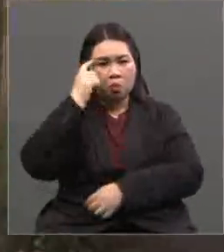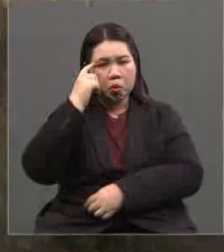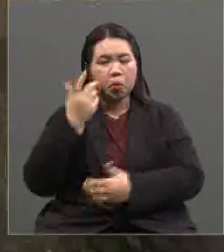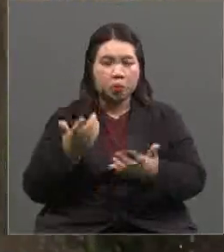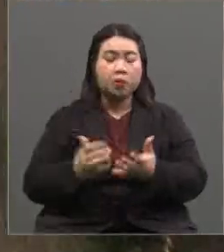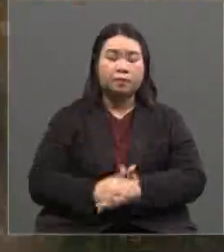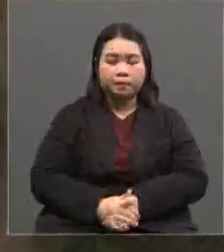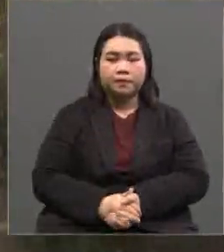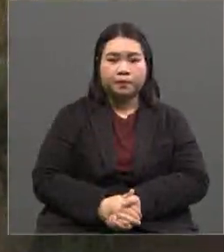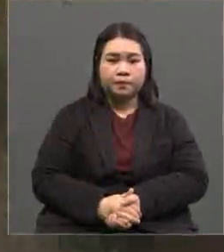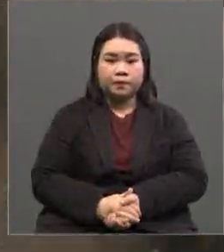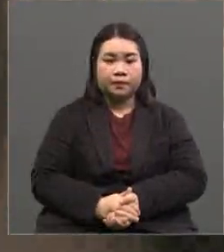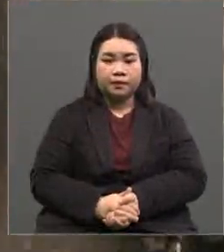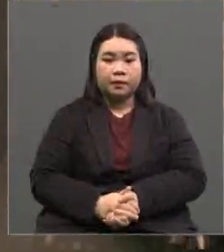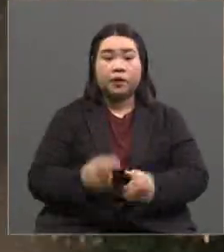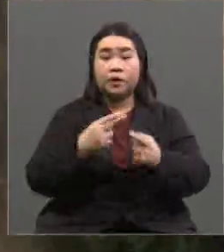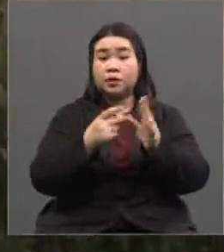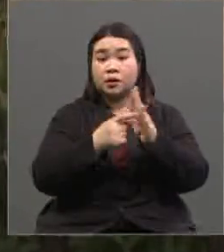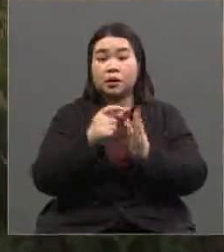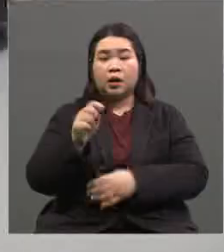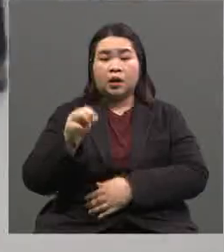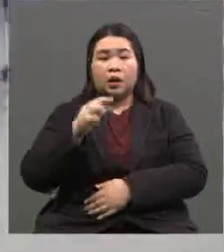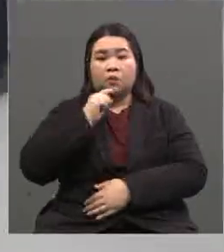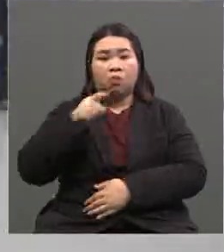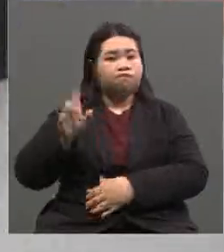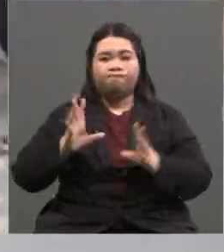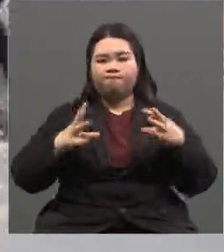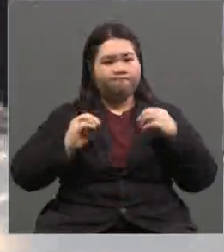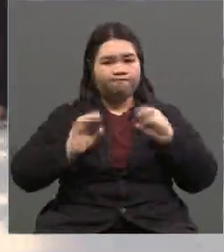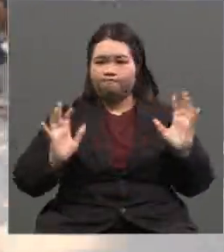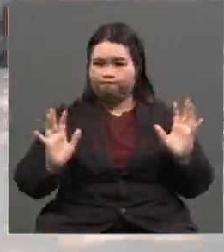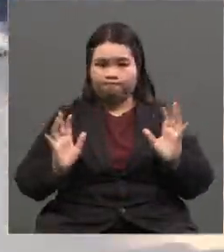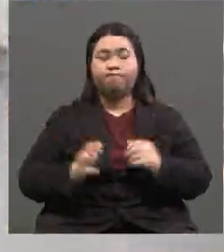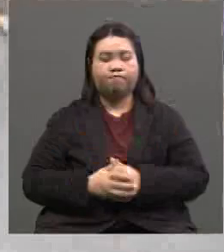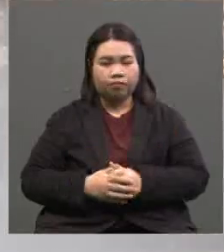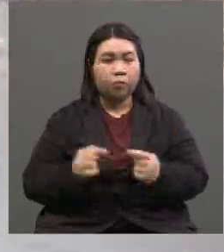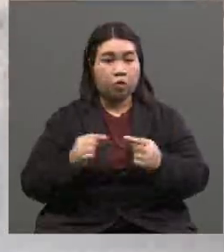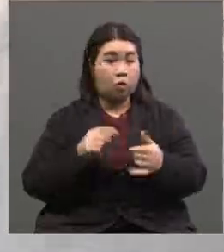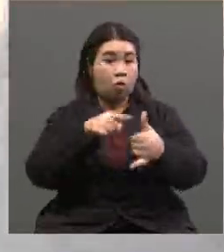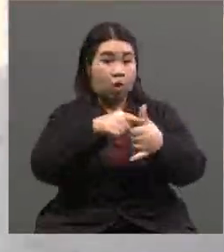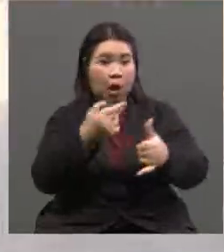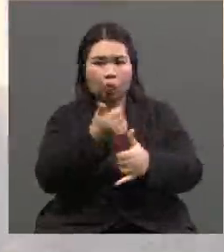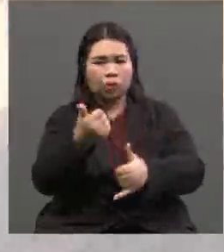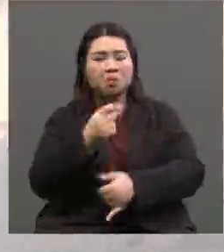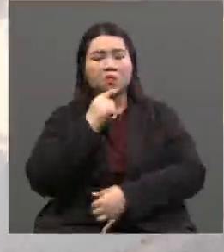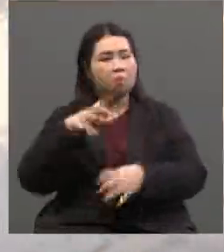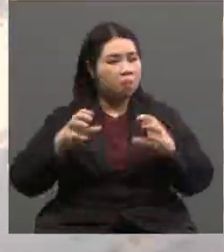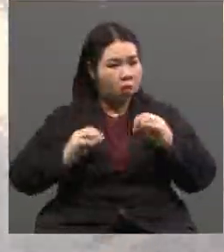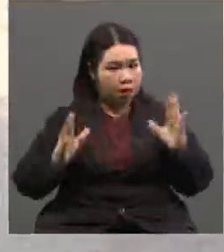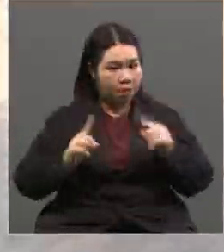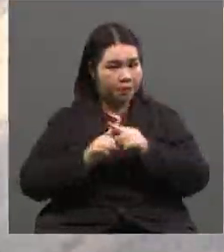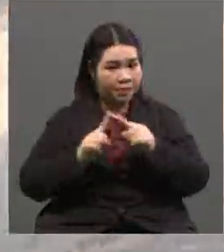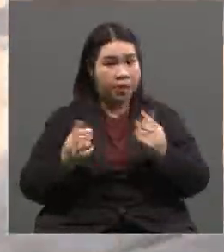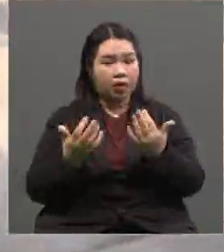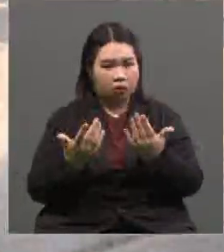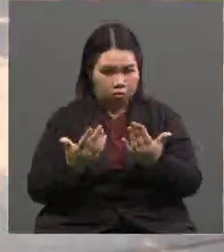ไม่ทางนี้แอมค่ะเจ้าตัวเนี่ยยังไม่ยอมรับสารภาพหรือยอมให้การเรื่องการฆาตกรรมโดยระบุว่าจะยอมให้การทั้งหมดหลังจาก